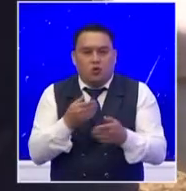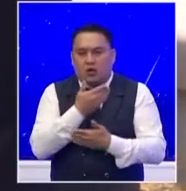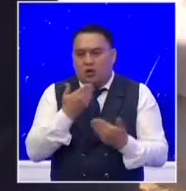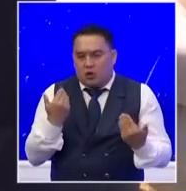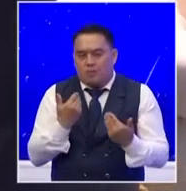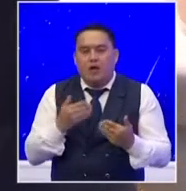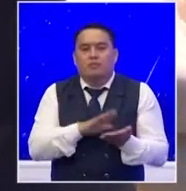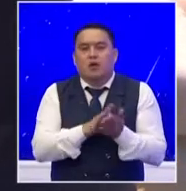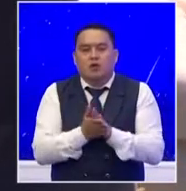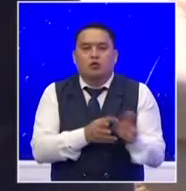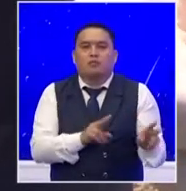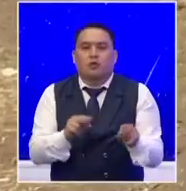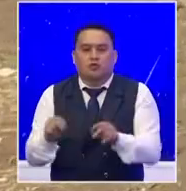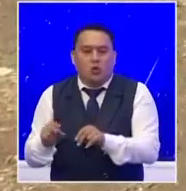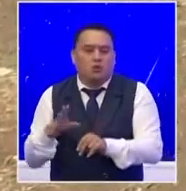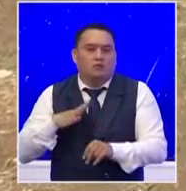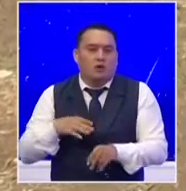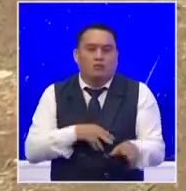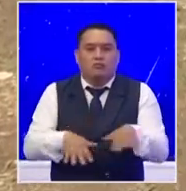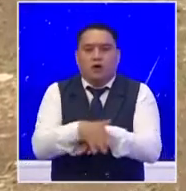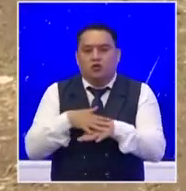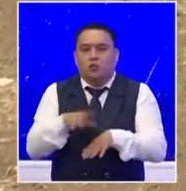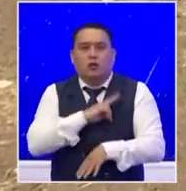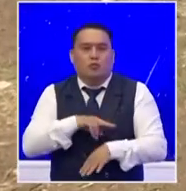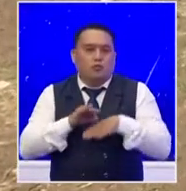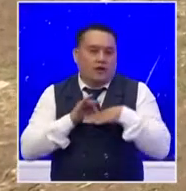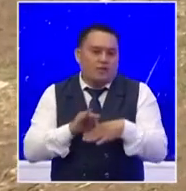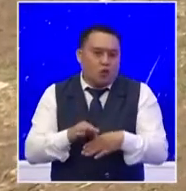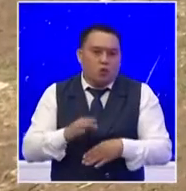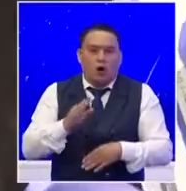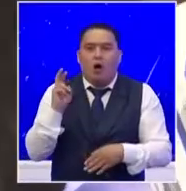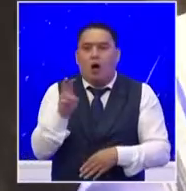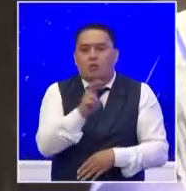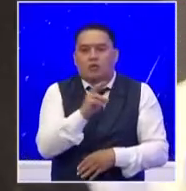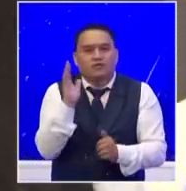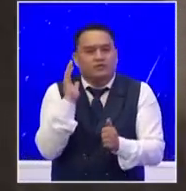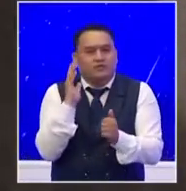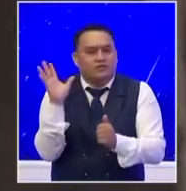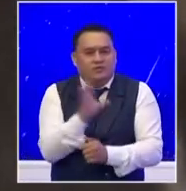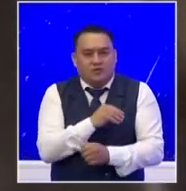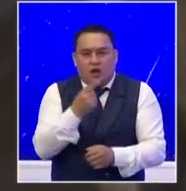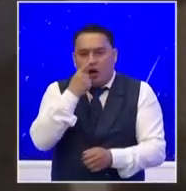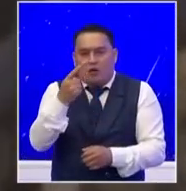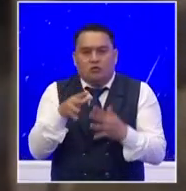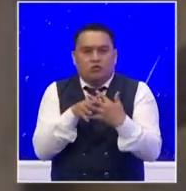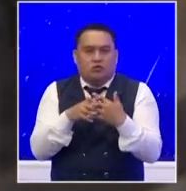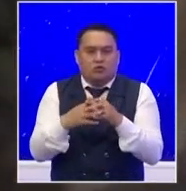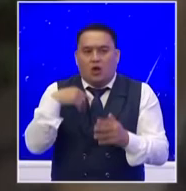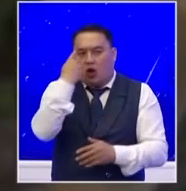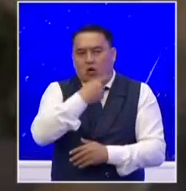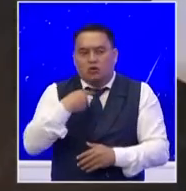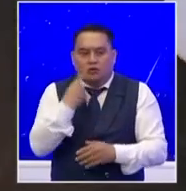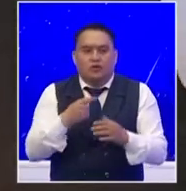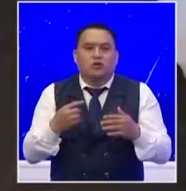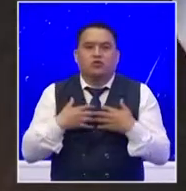благополучной обстановки ветеринары области ведут масштабную работу. Им предстоит объездить все отгонные участки и все индивидуальные